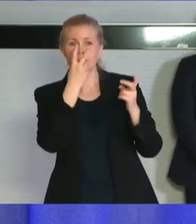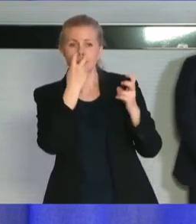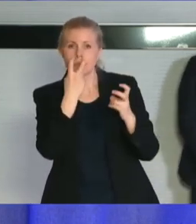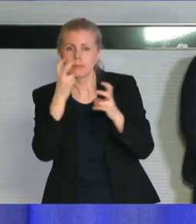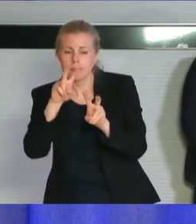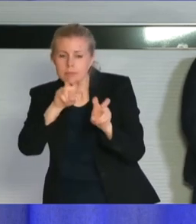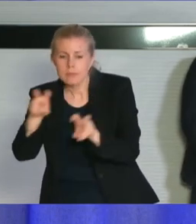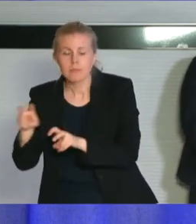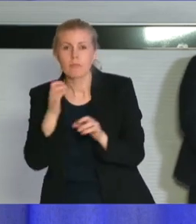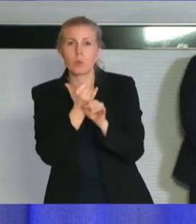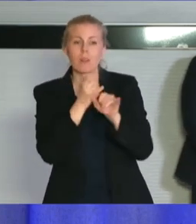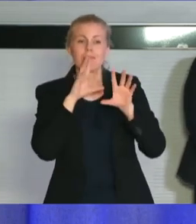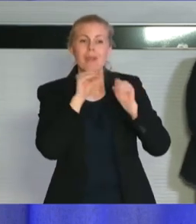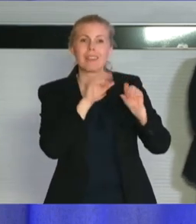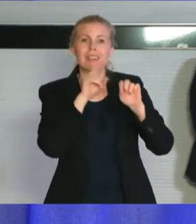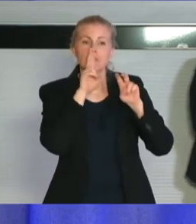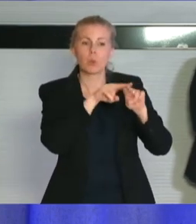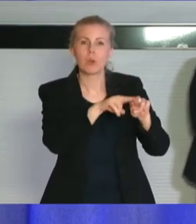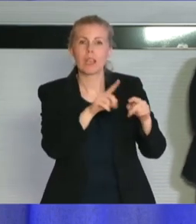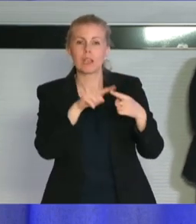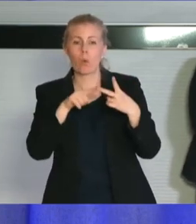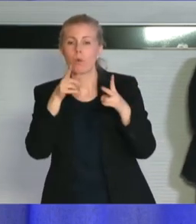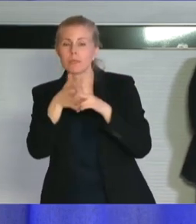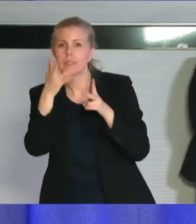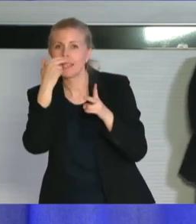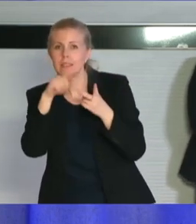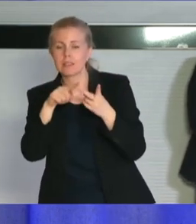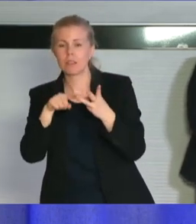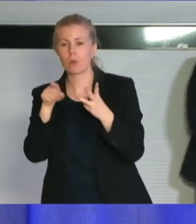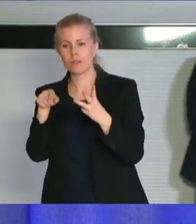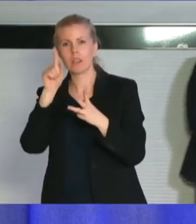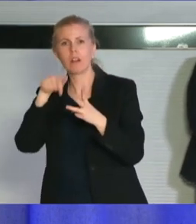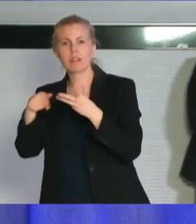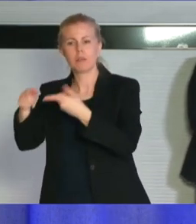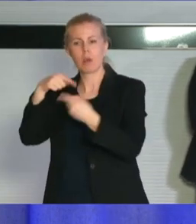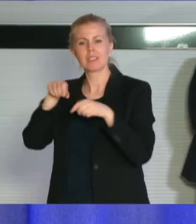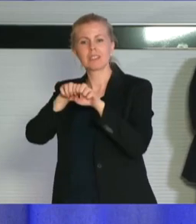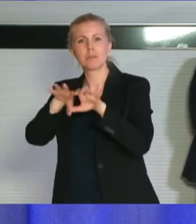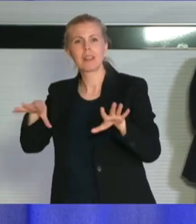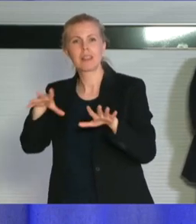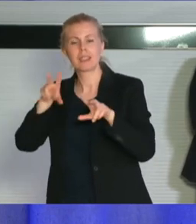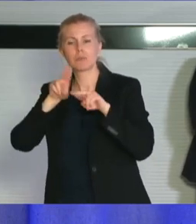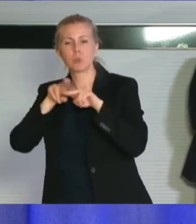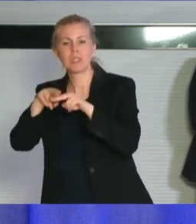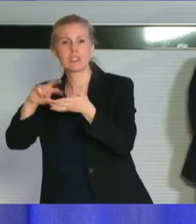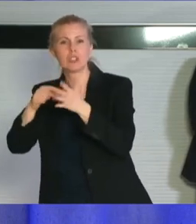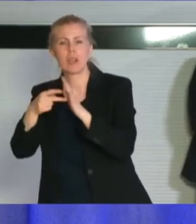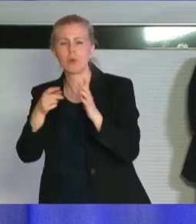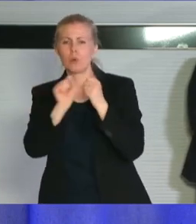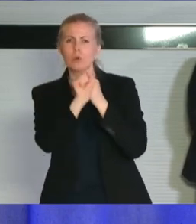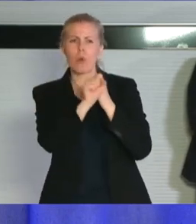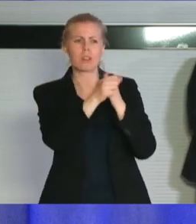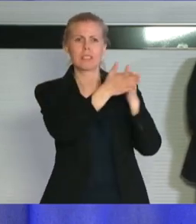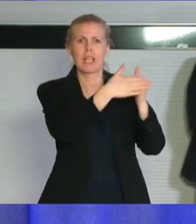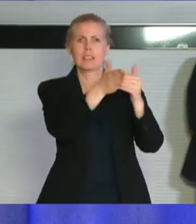testing, bedre på å få opp enda større regime, som gjør at du kan gå tilbake inn til smittesporingssystemer, uten at du må ha så mye stengt. Men det